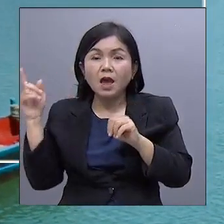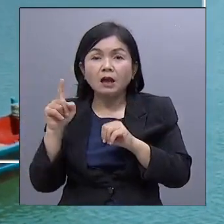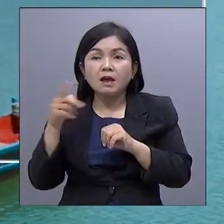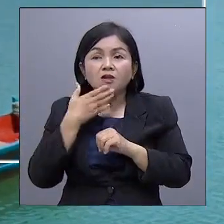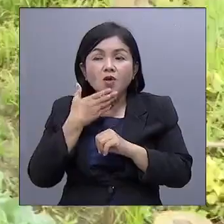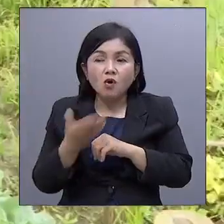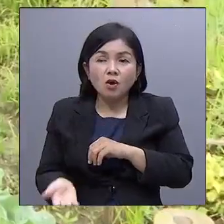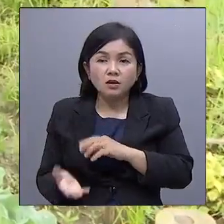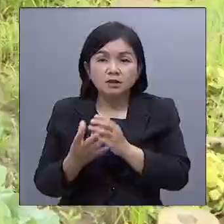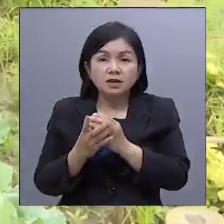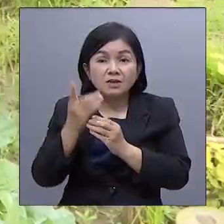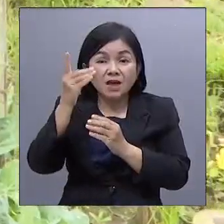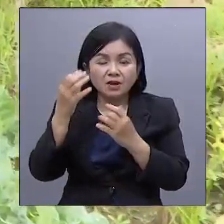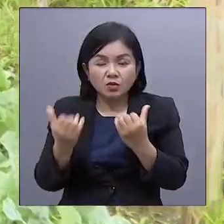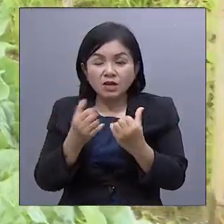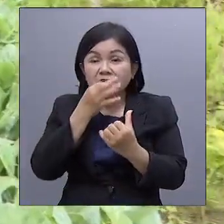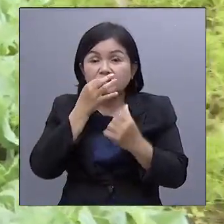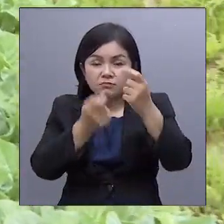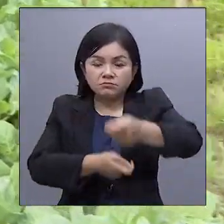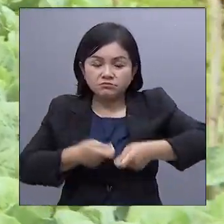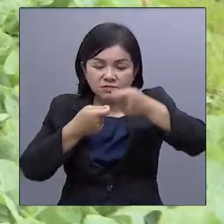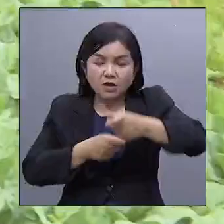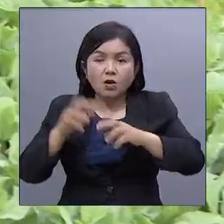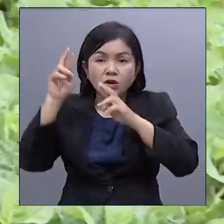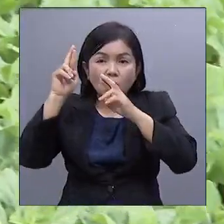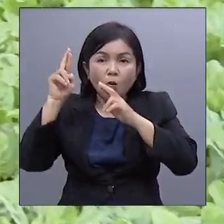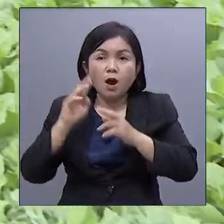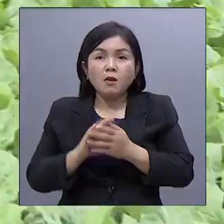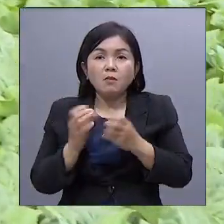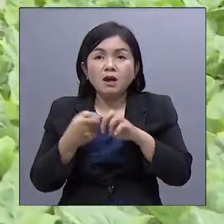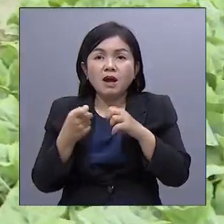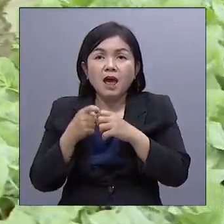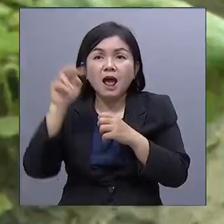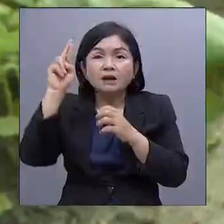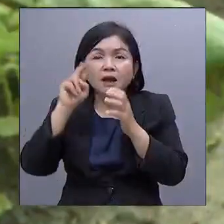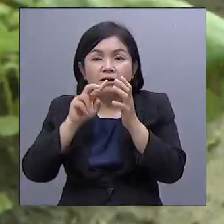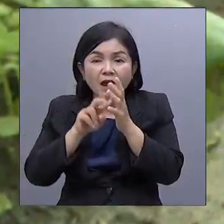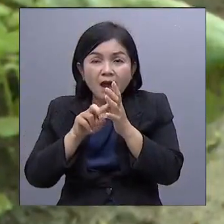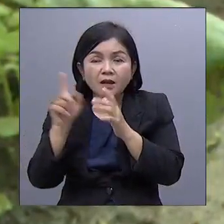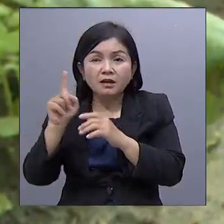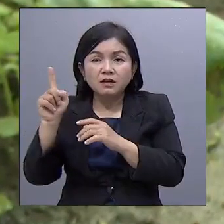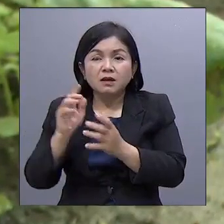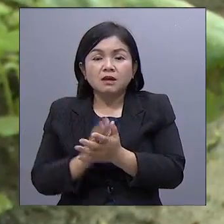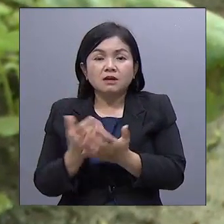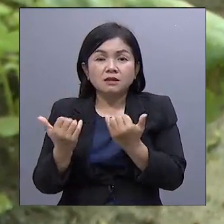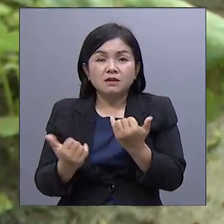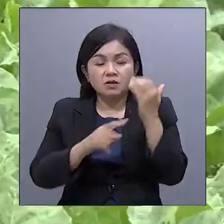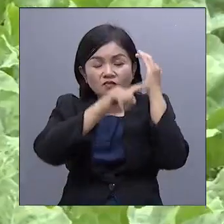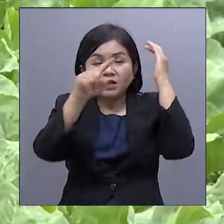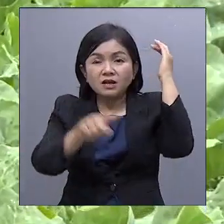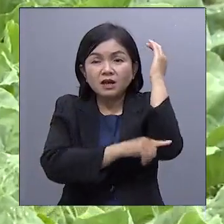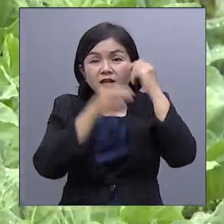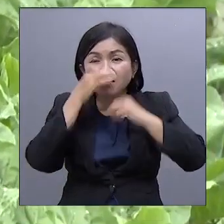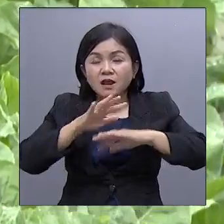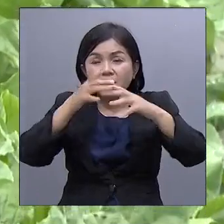ลอดทั้งสัปดาห์นี้เกษตรกรควรระวังและป้องกันการระบาดของโรคพืชที่เกิดจากเชื้อราทางด้านฝั่งตะวันออกหรือด้านฝั่งอ่าวไทยจะมีฝนตก